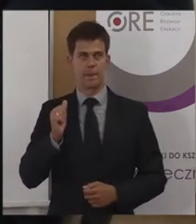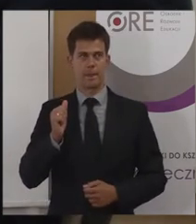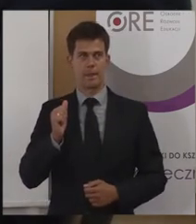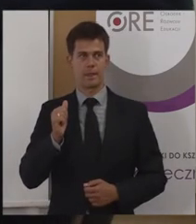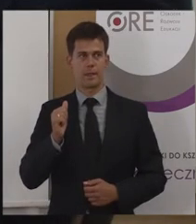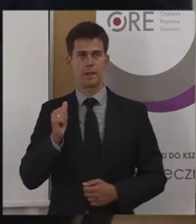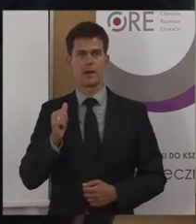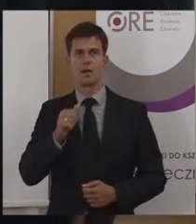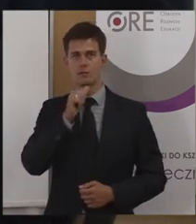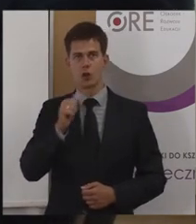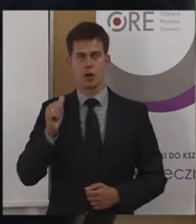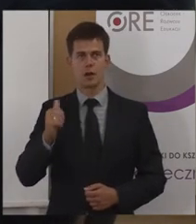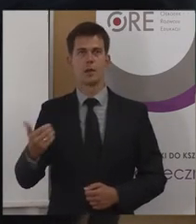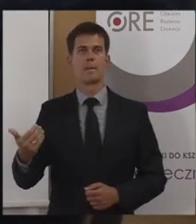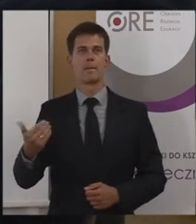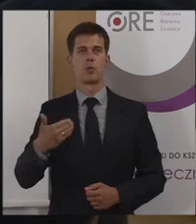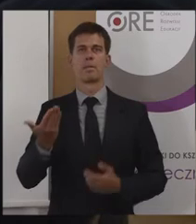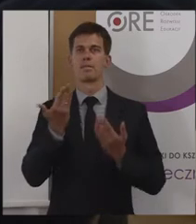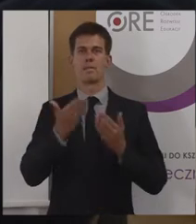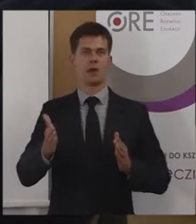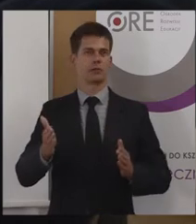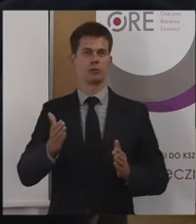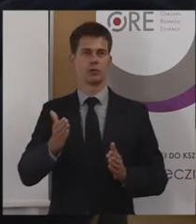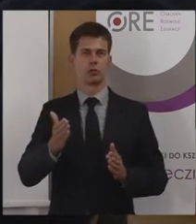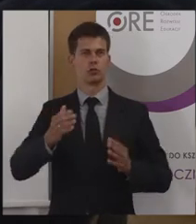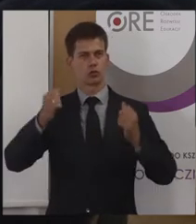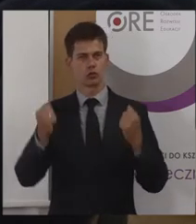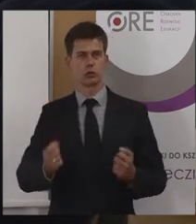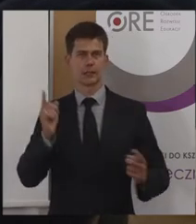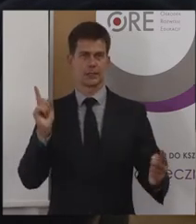odbyło się takie bardzo intensywne spotkanie